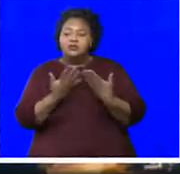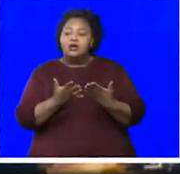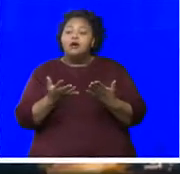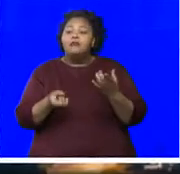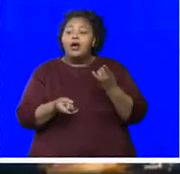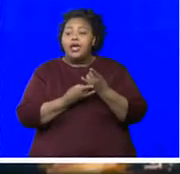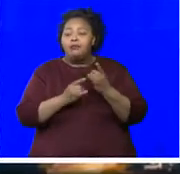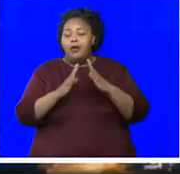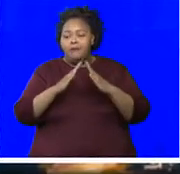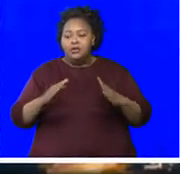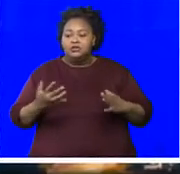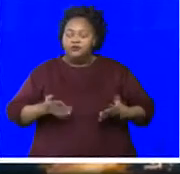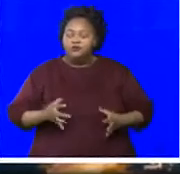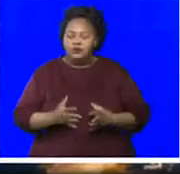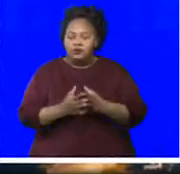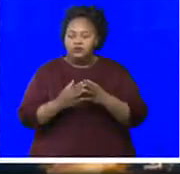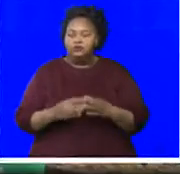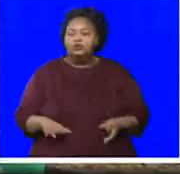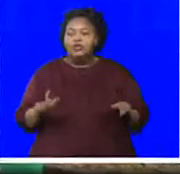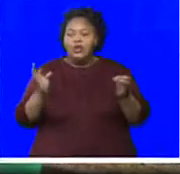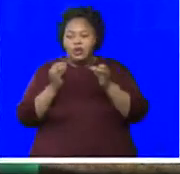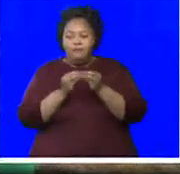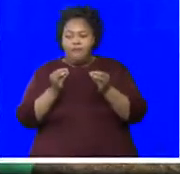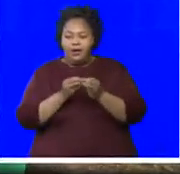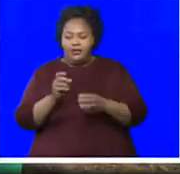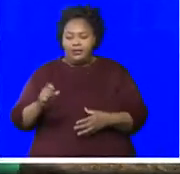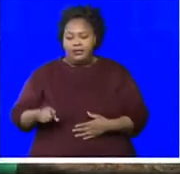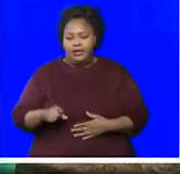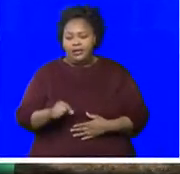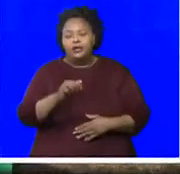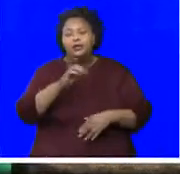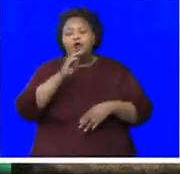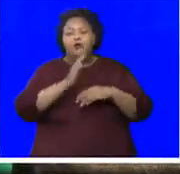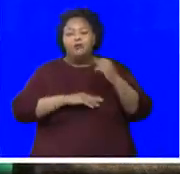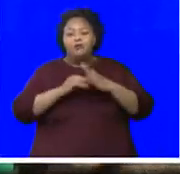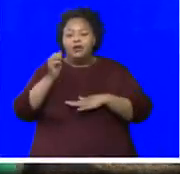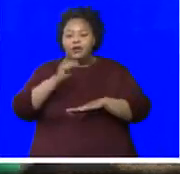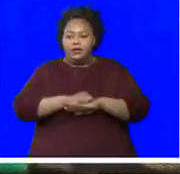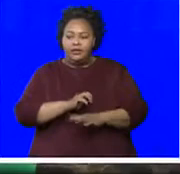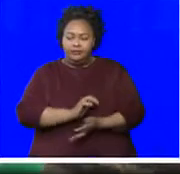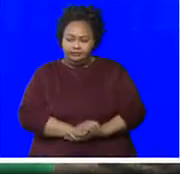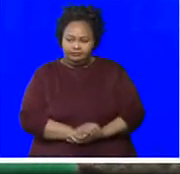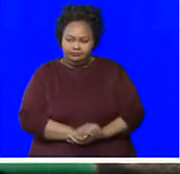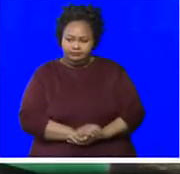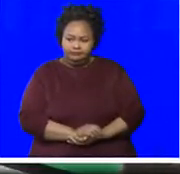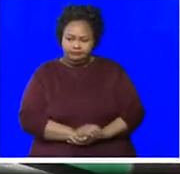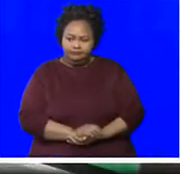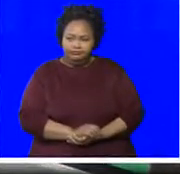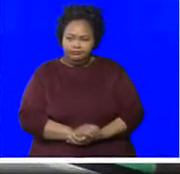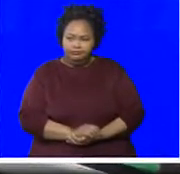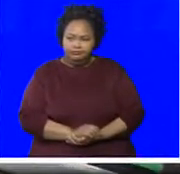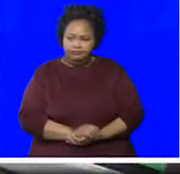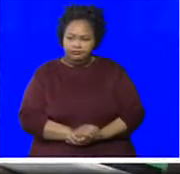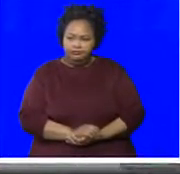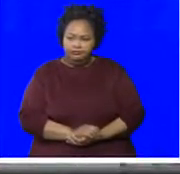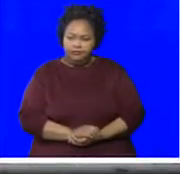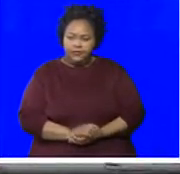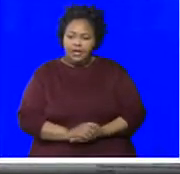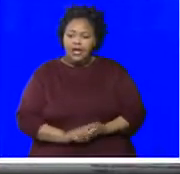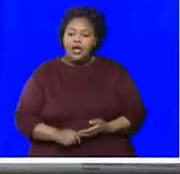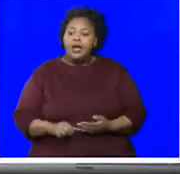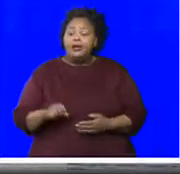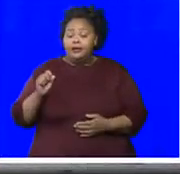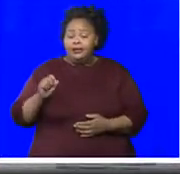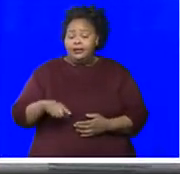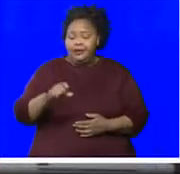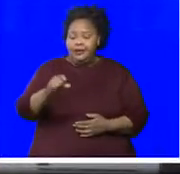ngetimali kwakheni leli bhange. Lo msebenzi wekwakhiwa kwaleli bhange letinhlanyelo pheceleti iGene Bank